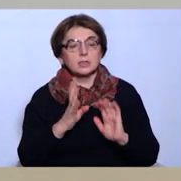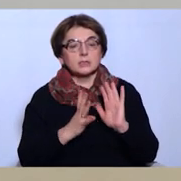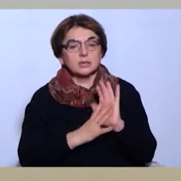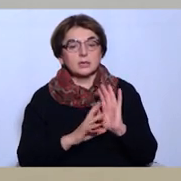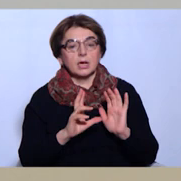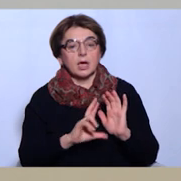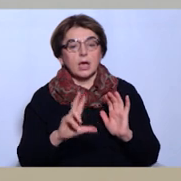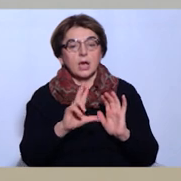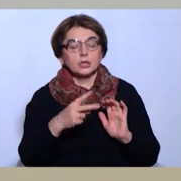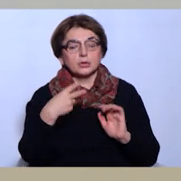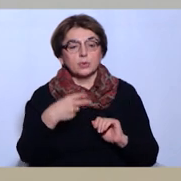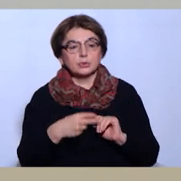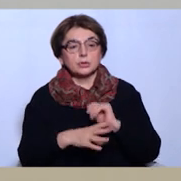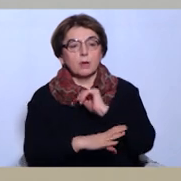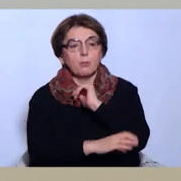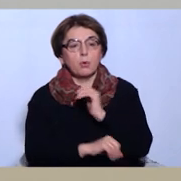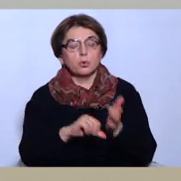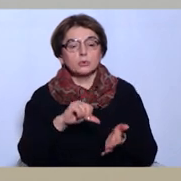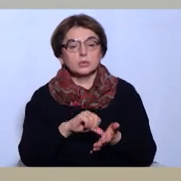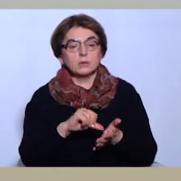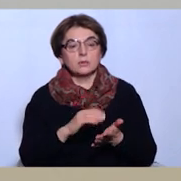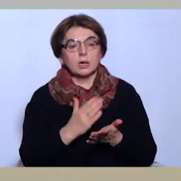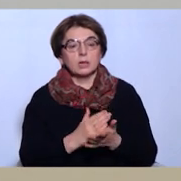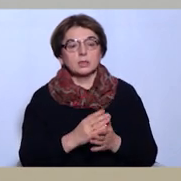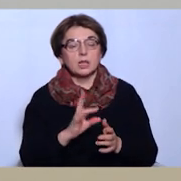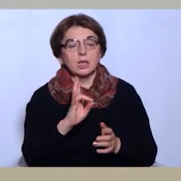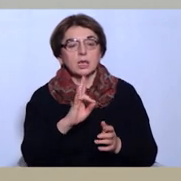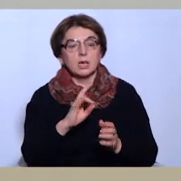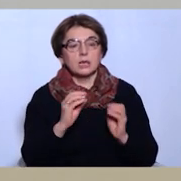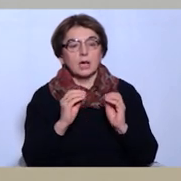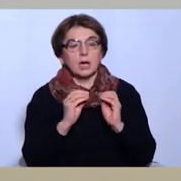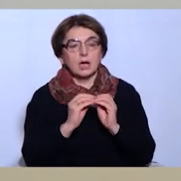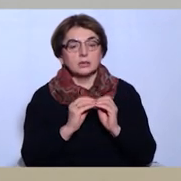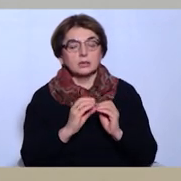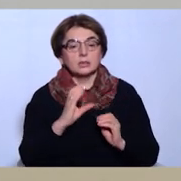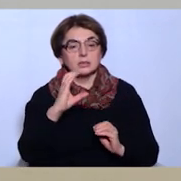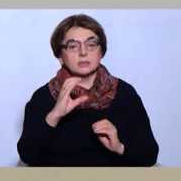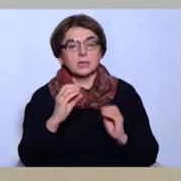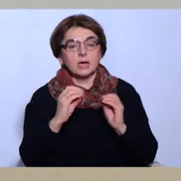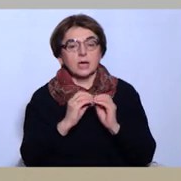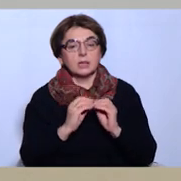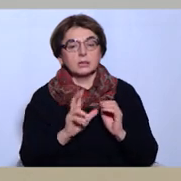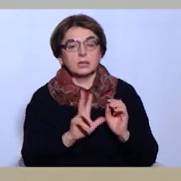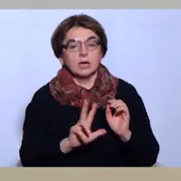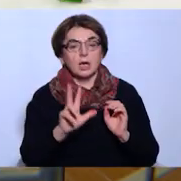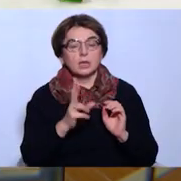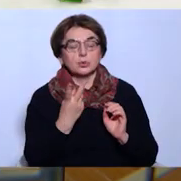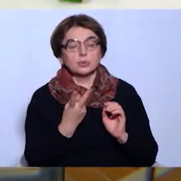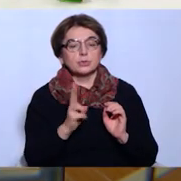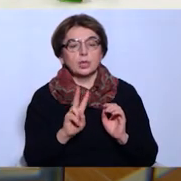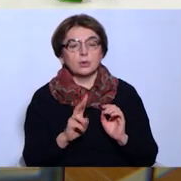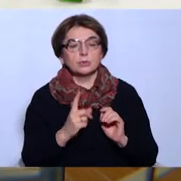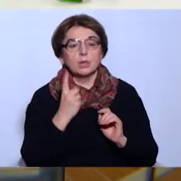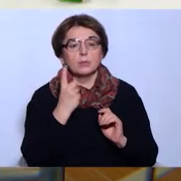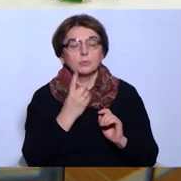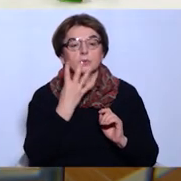C9H20 და ბოლო წევრი, რომელიც აუცილებლად უნდა ისწავლო, 22.